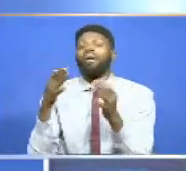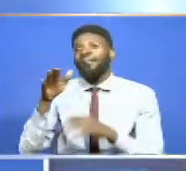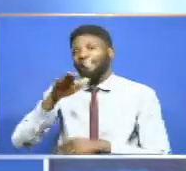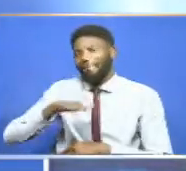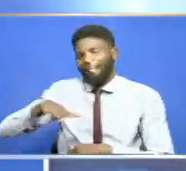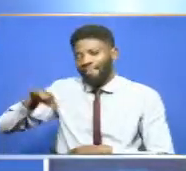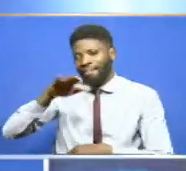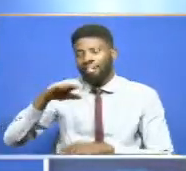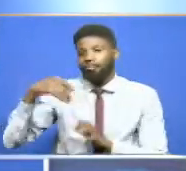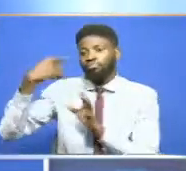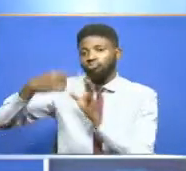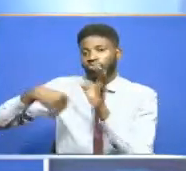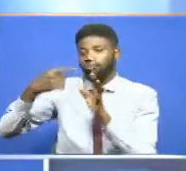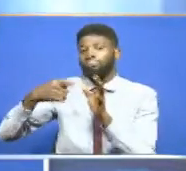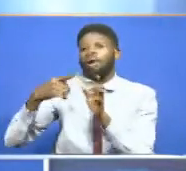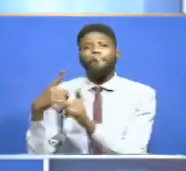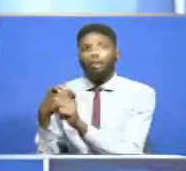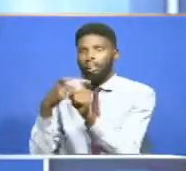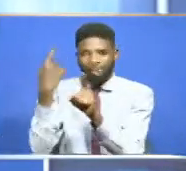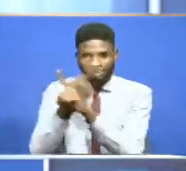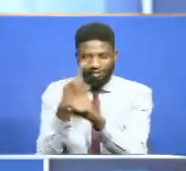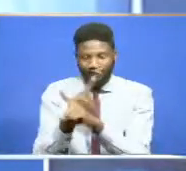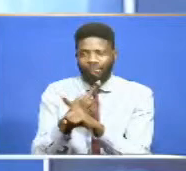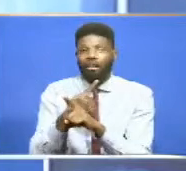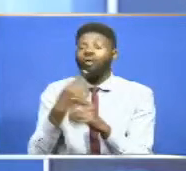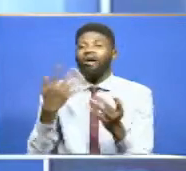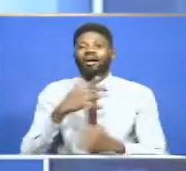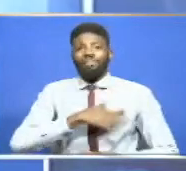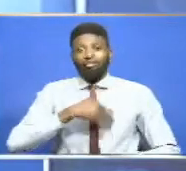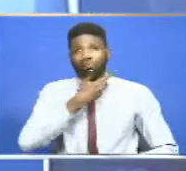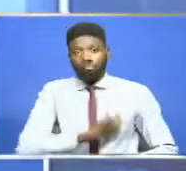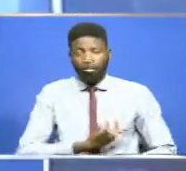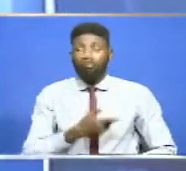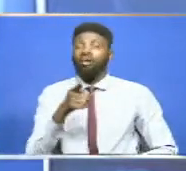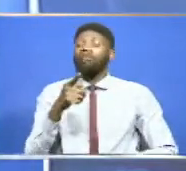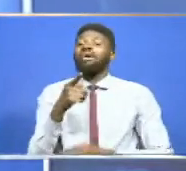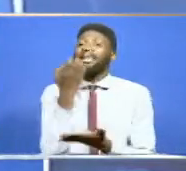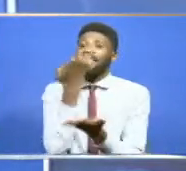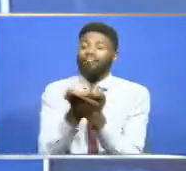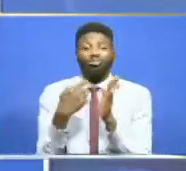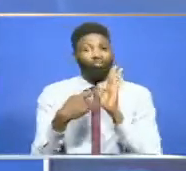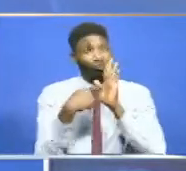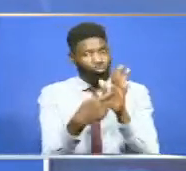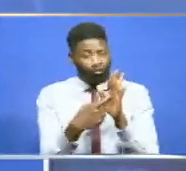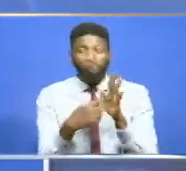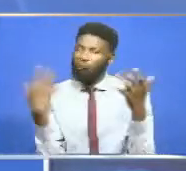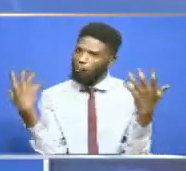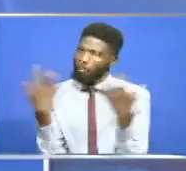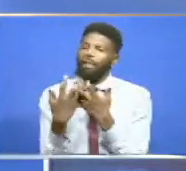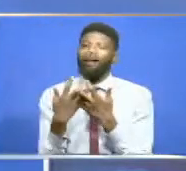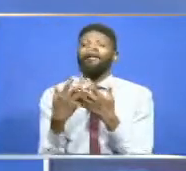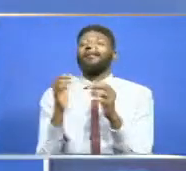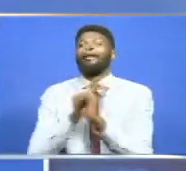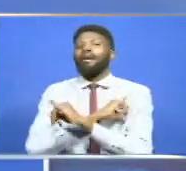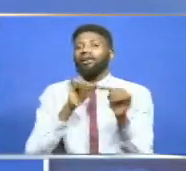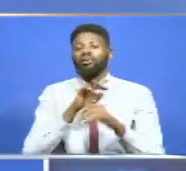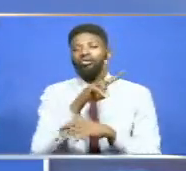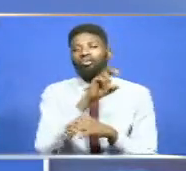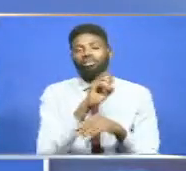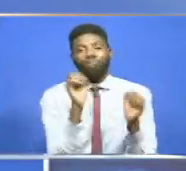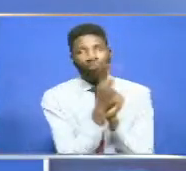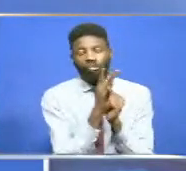katika Jamhuri ya Czech. Ushahidi unaonyesha uhusiano kati ya mlipuko huo wa mwaka 2014 na jaribio